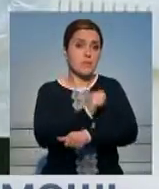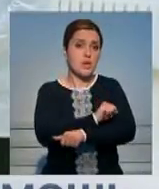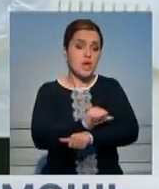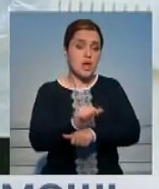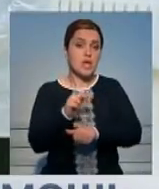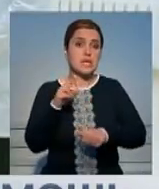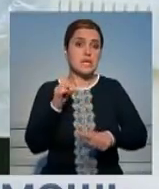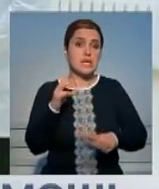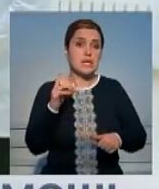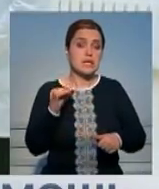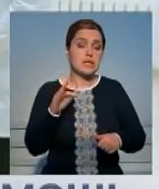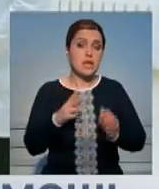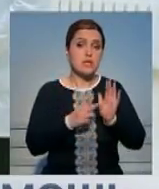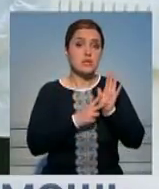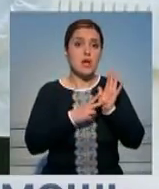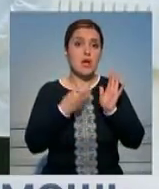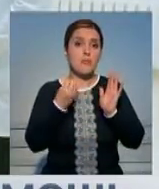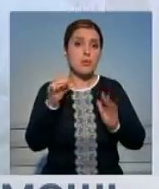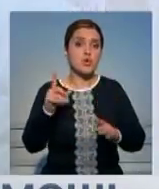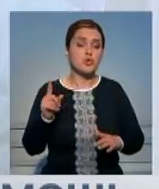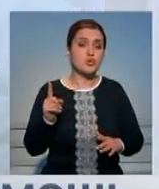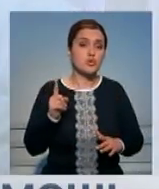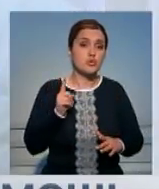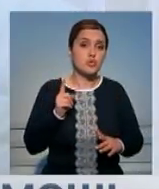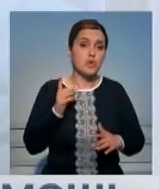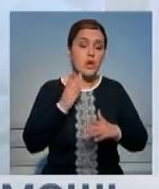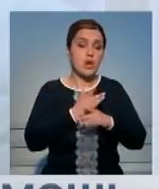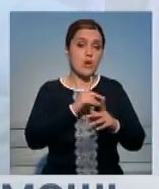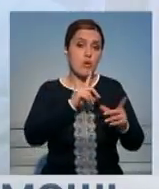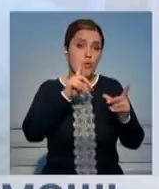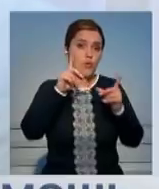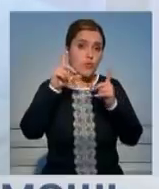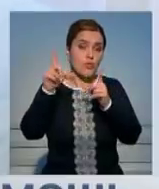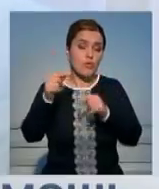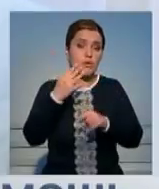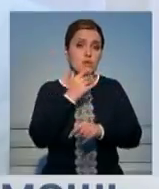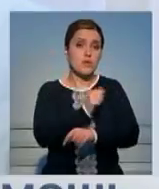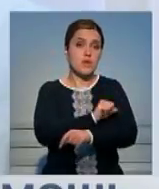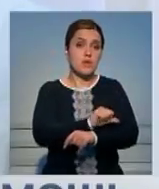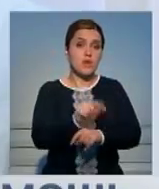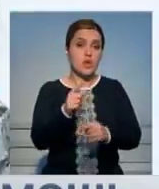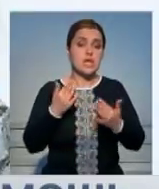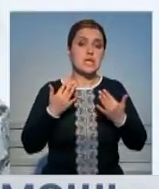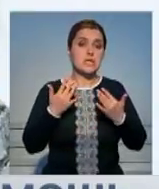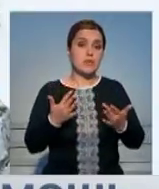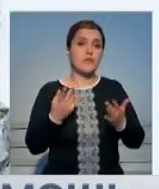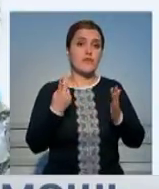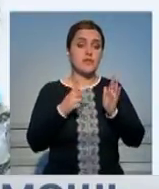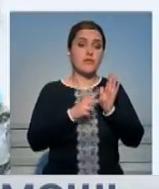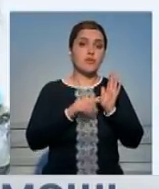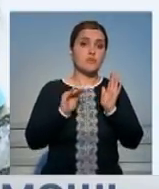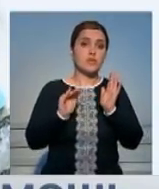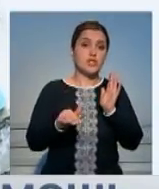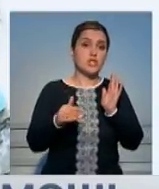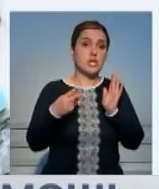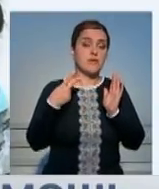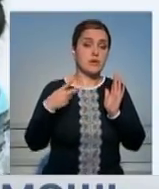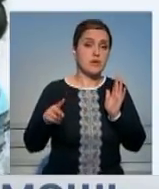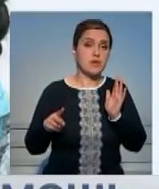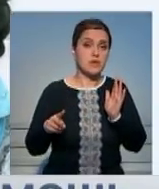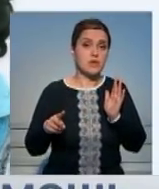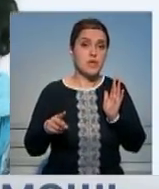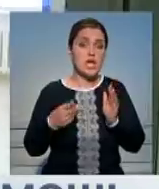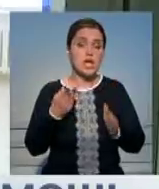специалисты. 7 мая его с мамой ждут в Оденском детском госпитале. На эти цели семье требуется почти 28 тысяч